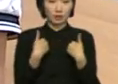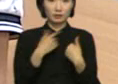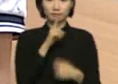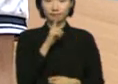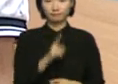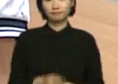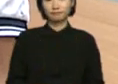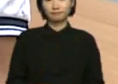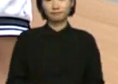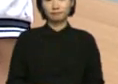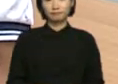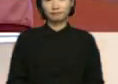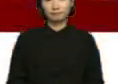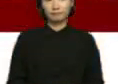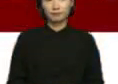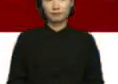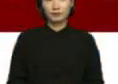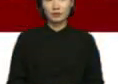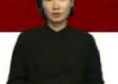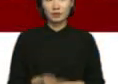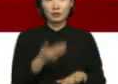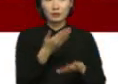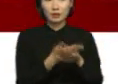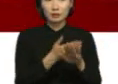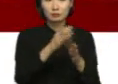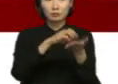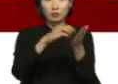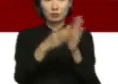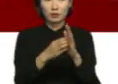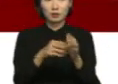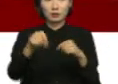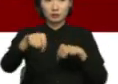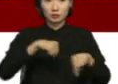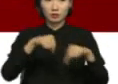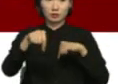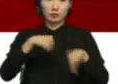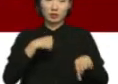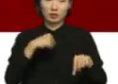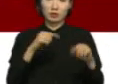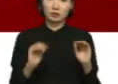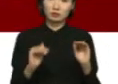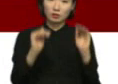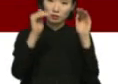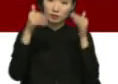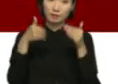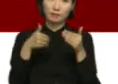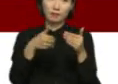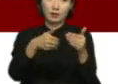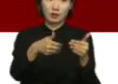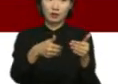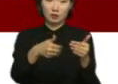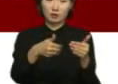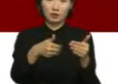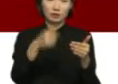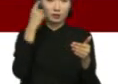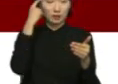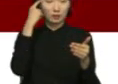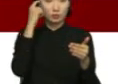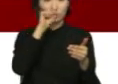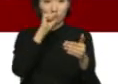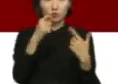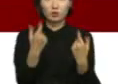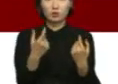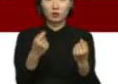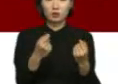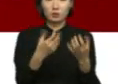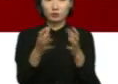이야기입니다 다른 면으로 보면 정책 자체도 이제 성장해 가는 과정이라고 봐주는 좋을것 같아요 그전에는 부서별로